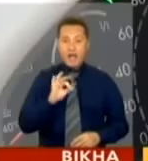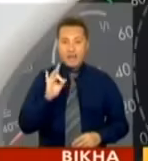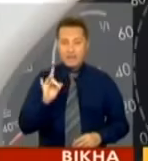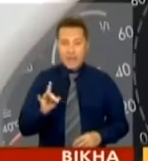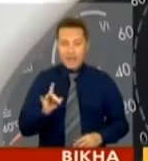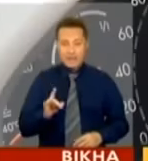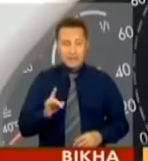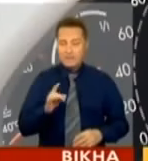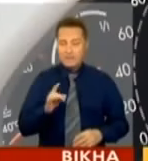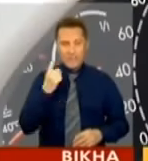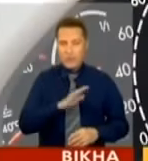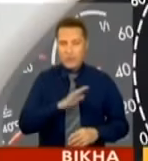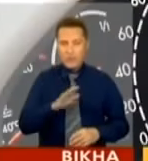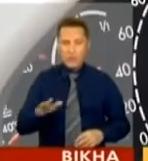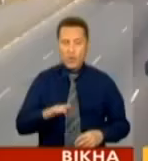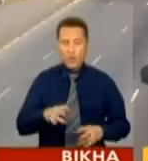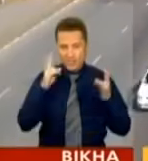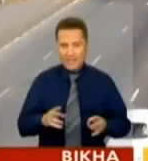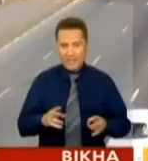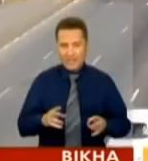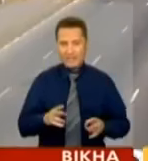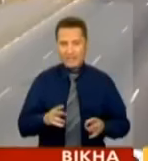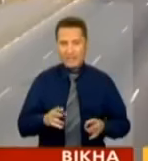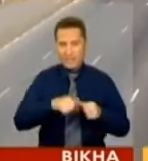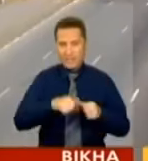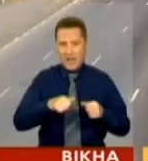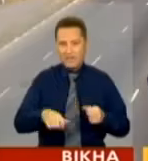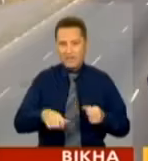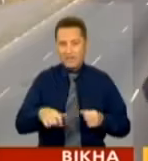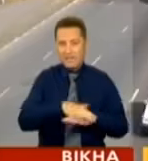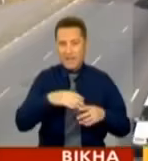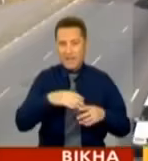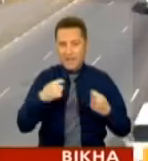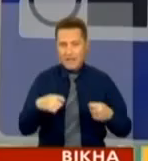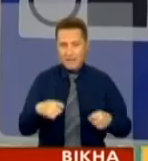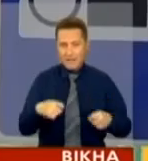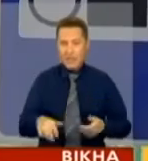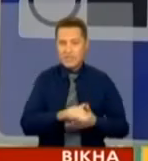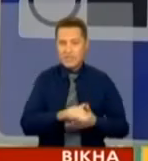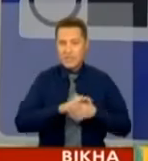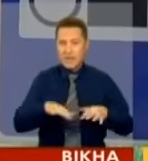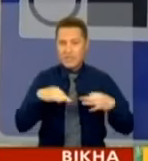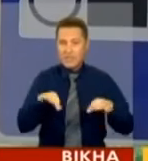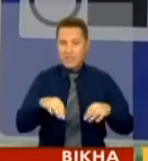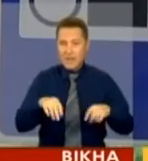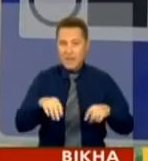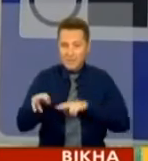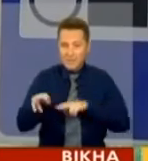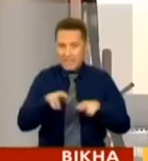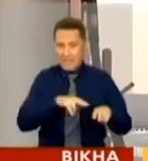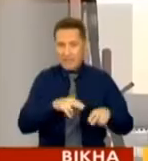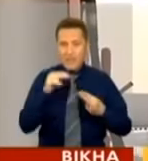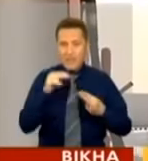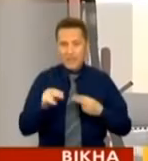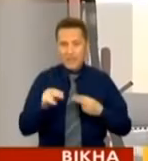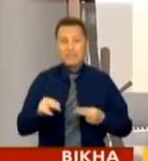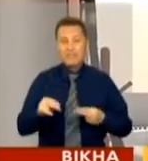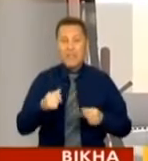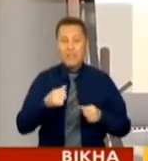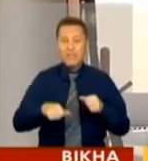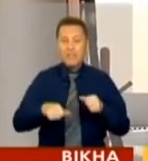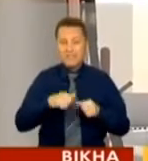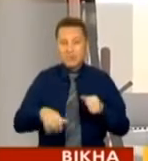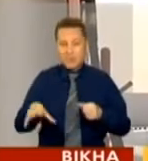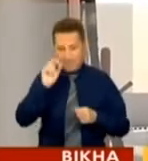не поодинокі жертви вітчизняного паливного ринку. Спілка автомобілістів кілька років відстежує якість бензина в усій країні. Кажуть,